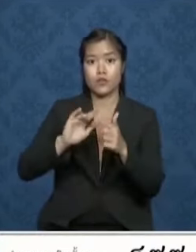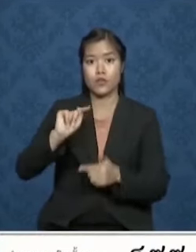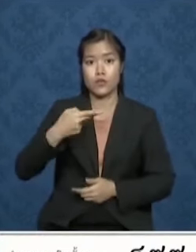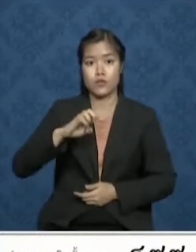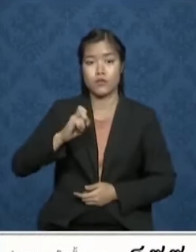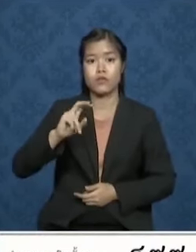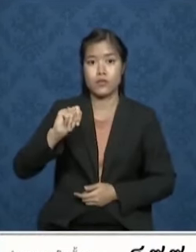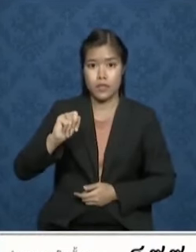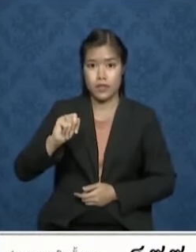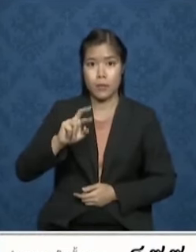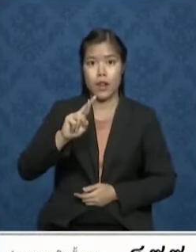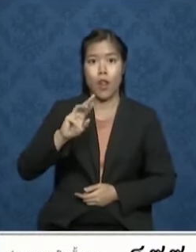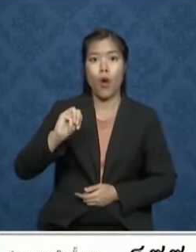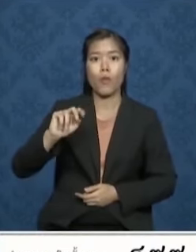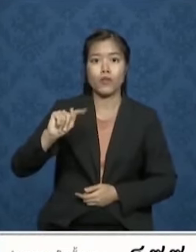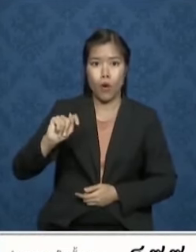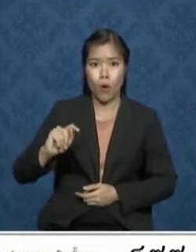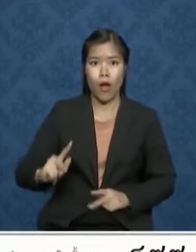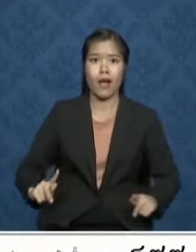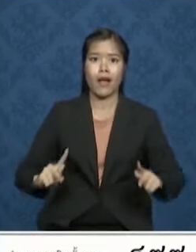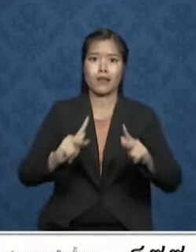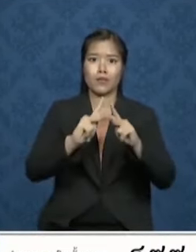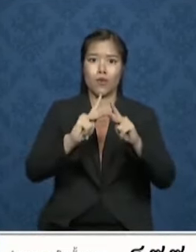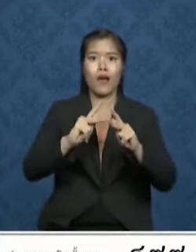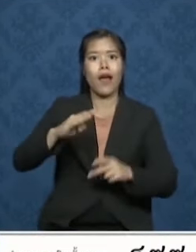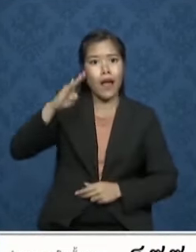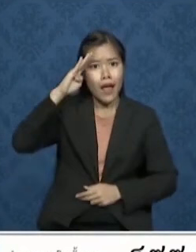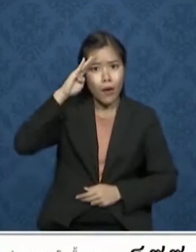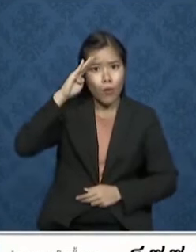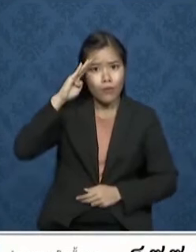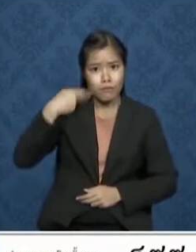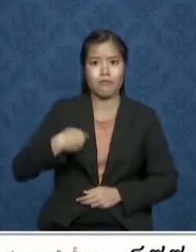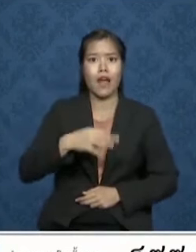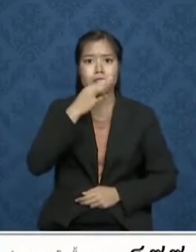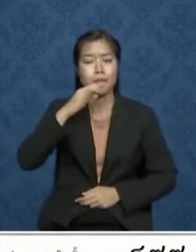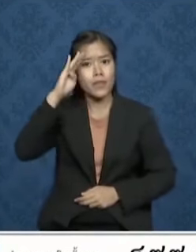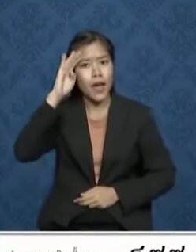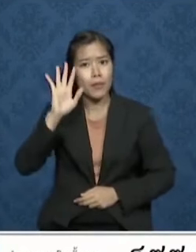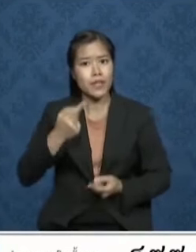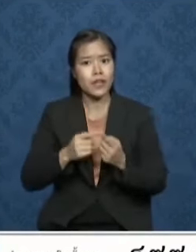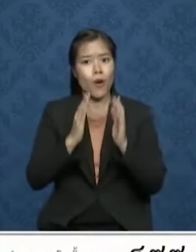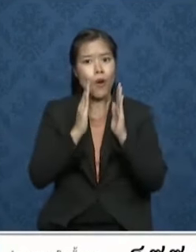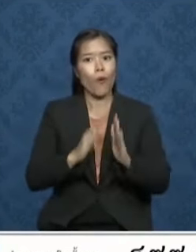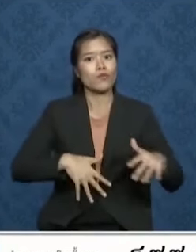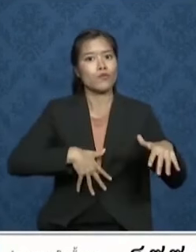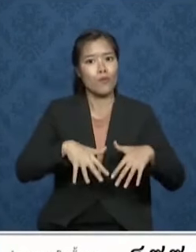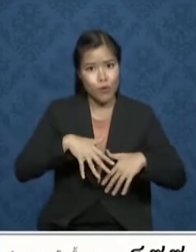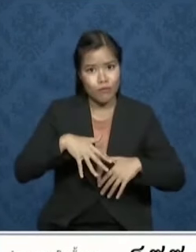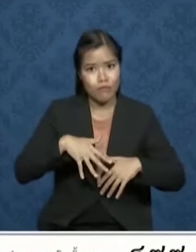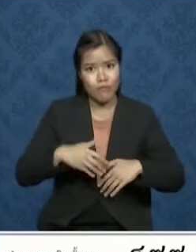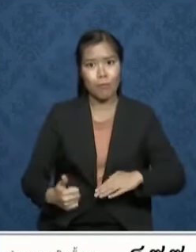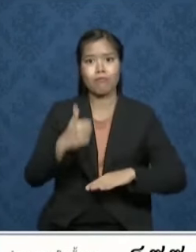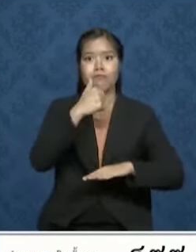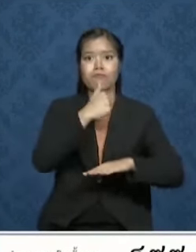ว่าการกระทรวงกลาโหมซึ่งเป็นคนพลเรือนคนแรกในประวัติศาสตร์นะครับผมดีใจมากเพราะว่าเป็นพลเรือนนะ